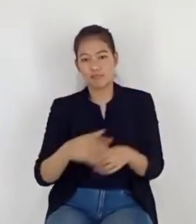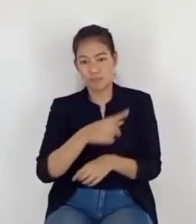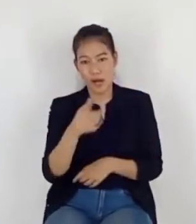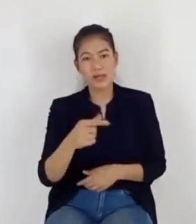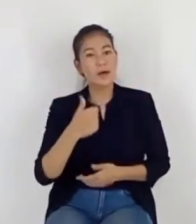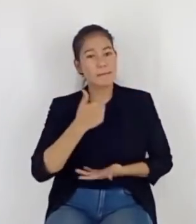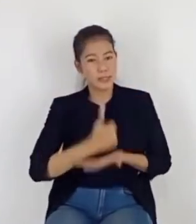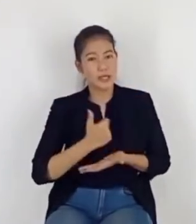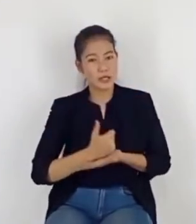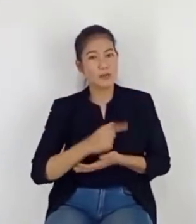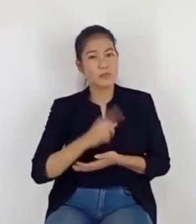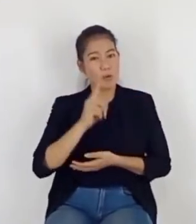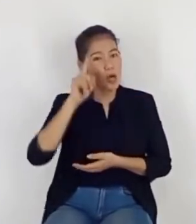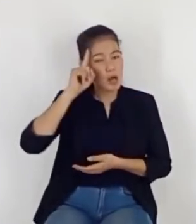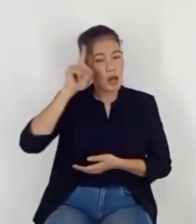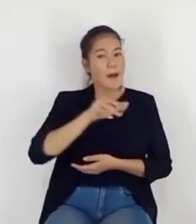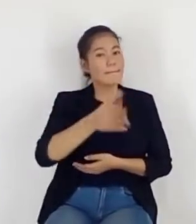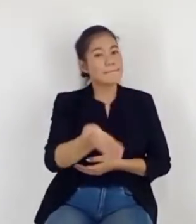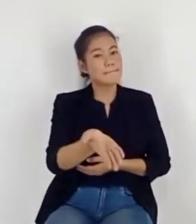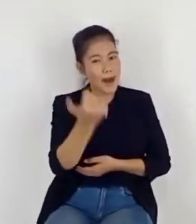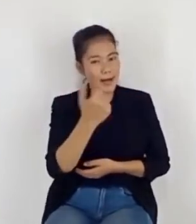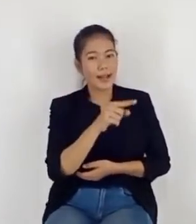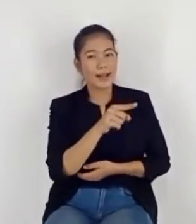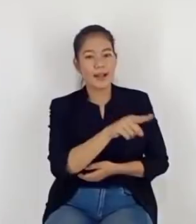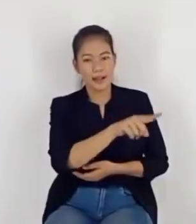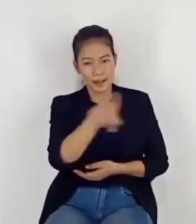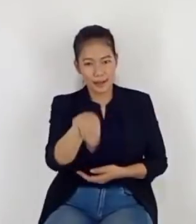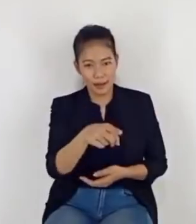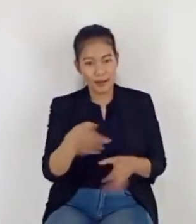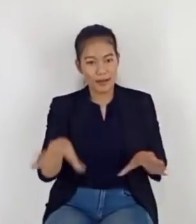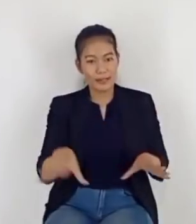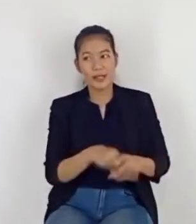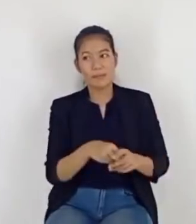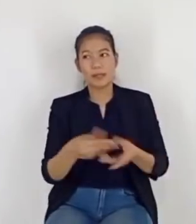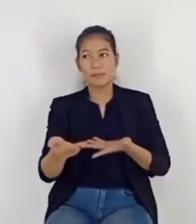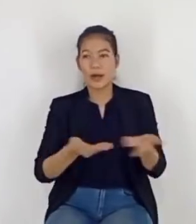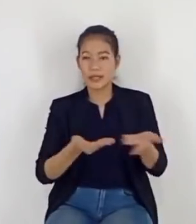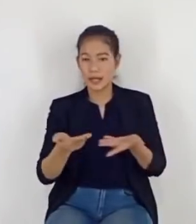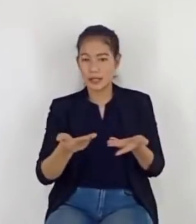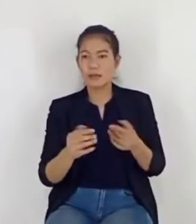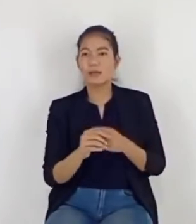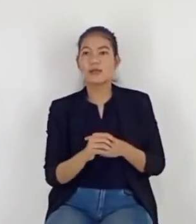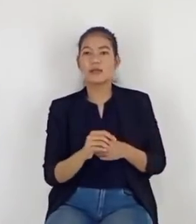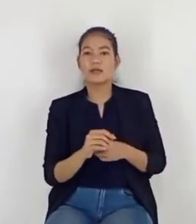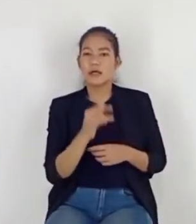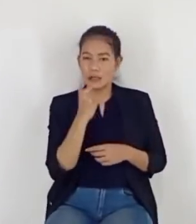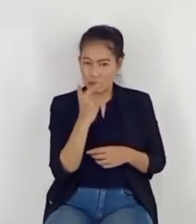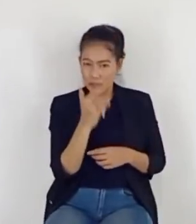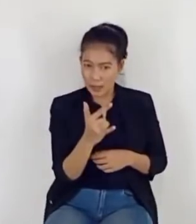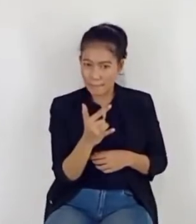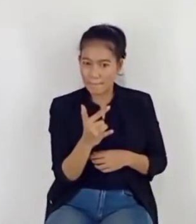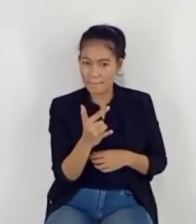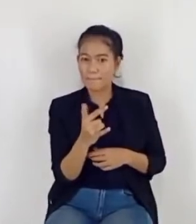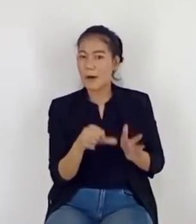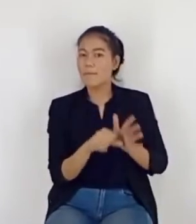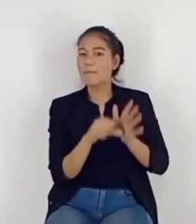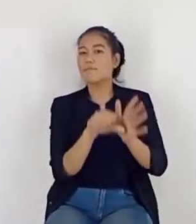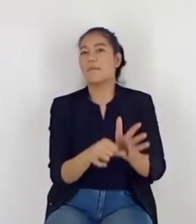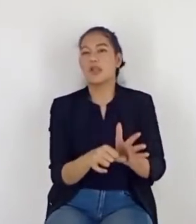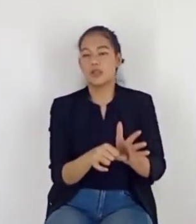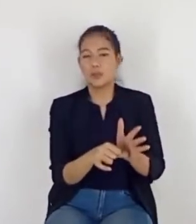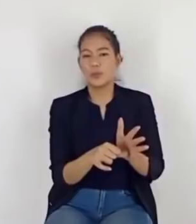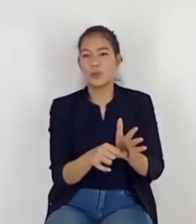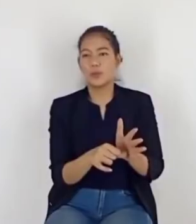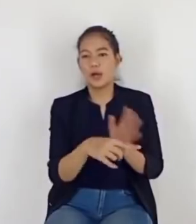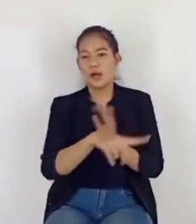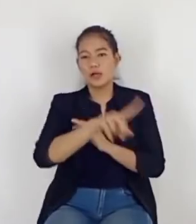saudara bahwa Allah yang telah memanggil saudara-saudara ke dalam pelayanan akan tetap memimpin, menolong, dan